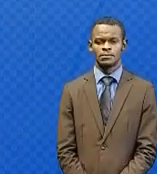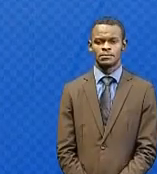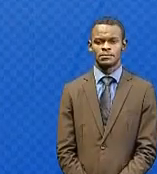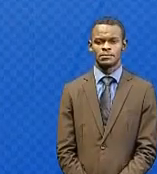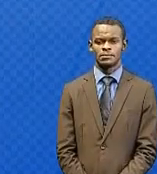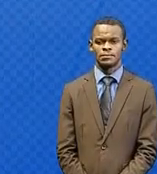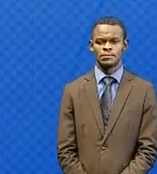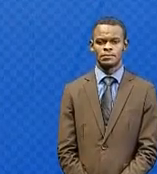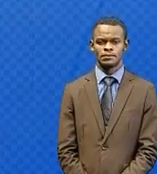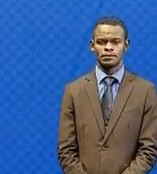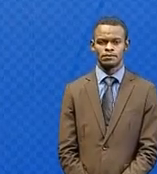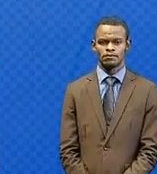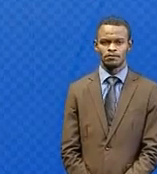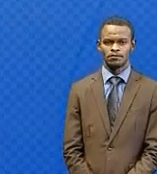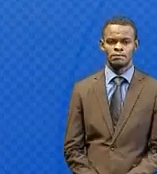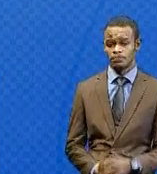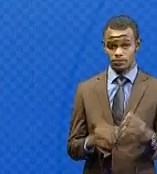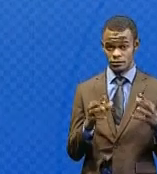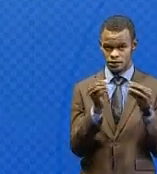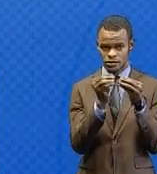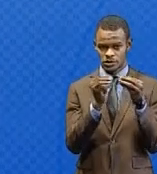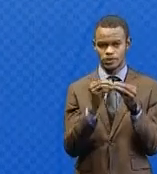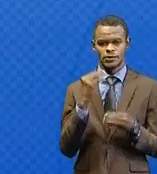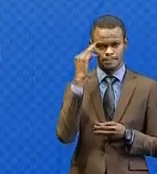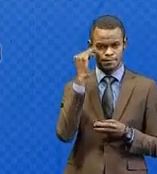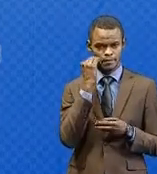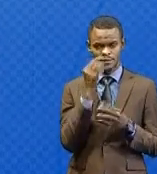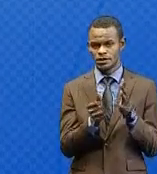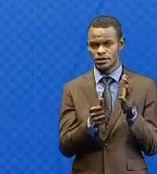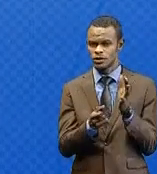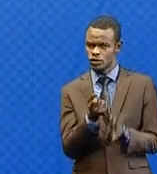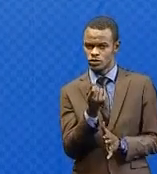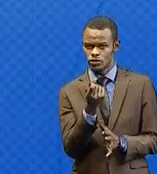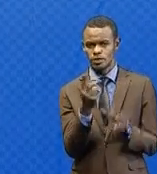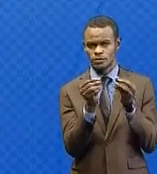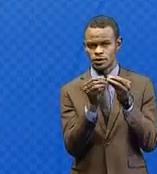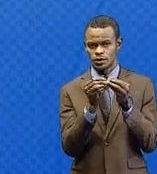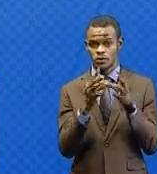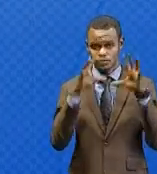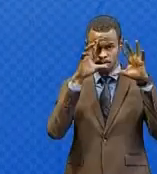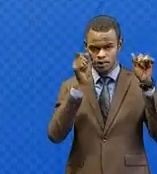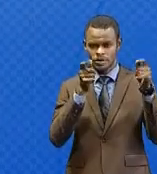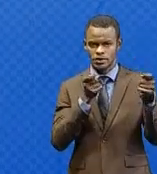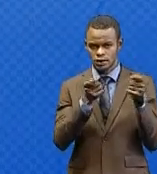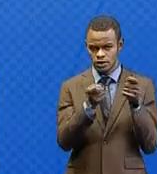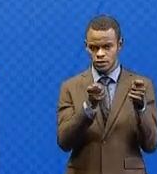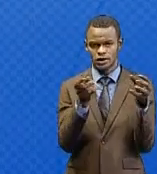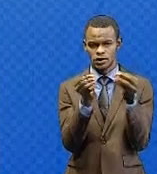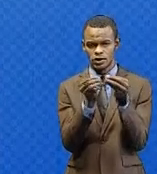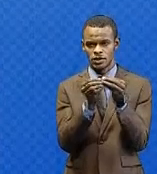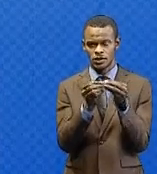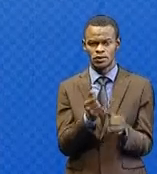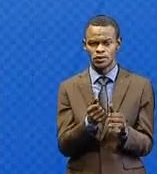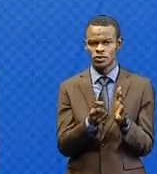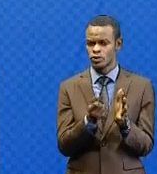l'État, Félix-Antoine Tshisekedi Tshilombo, a présidé ce vendredi la 11e réunion du Conseil des